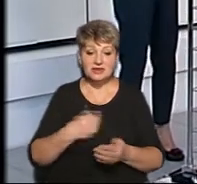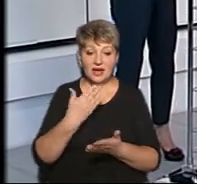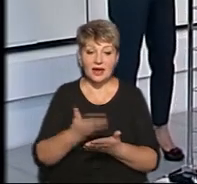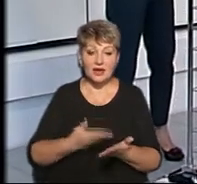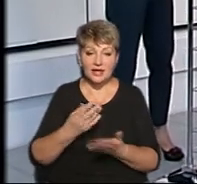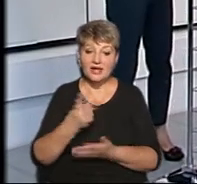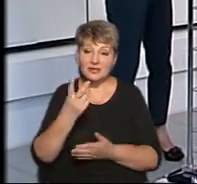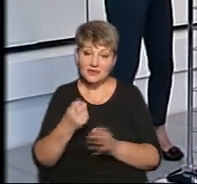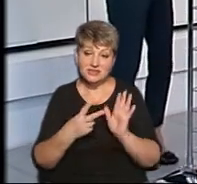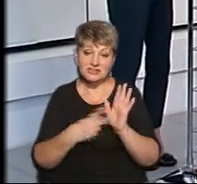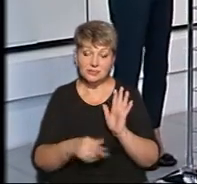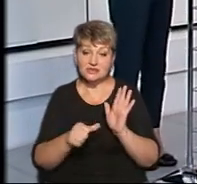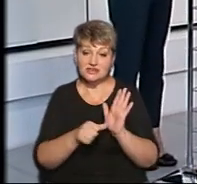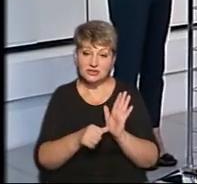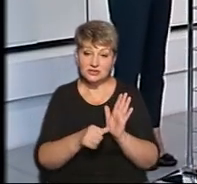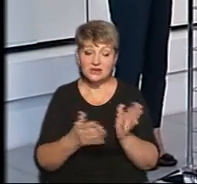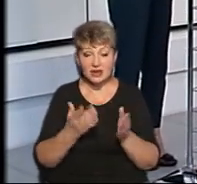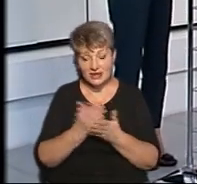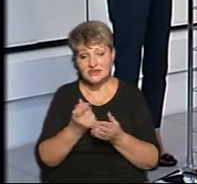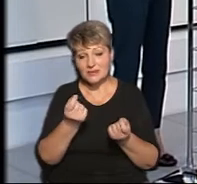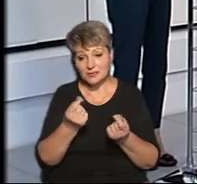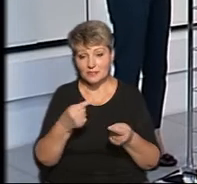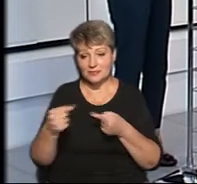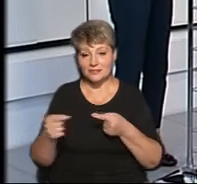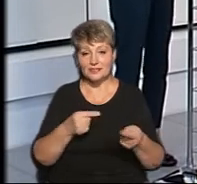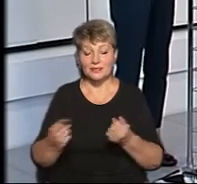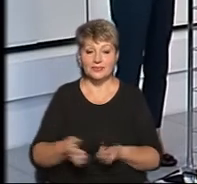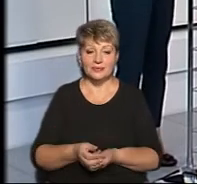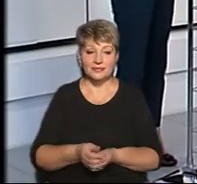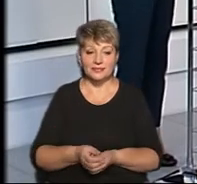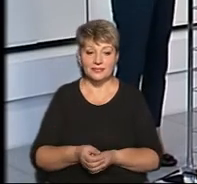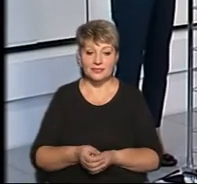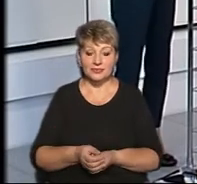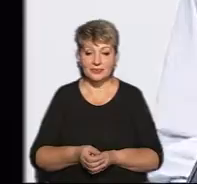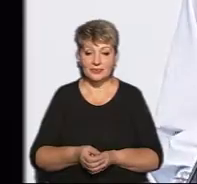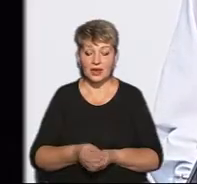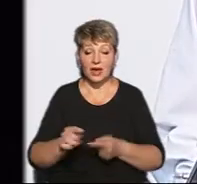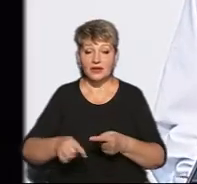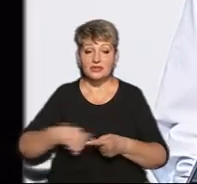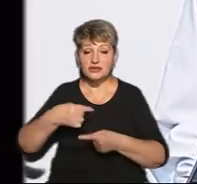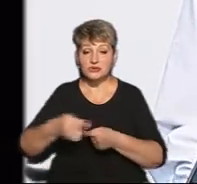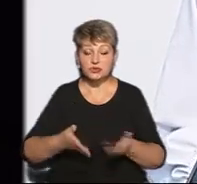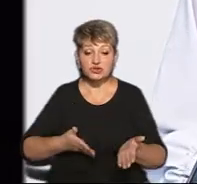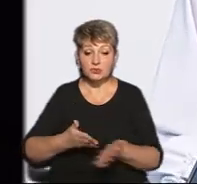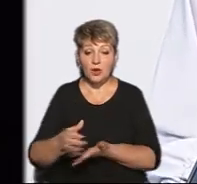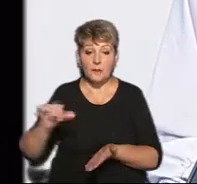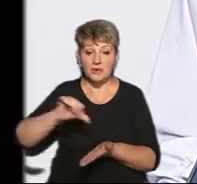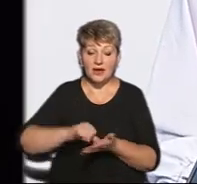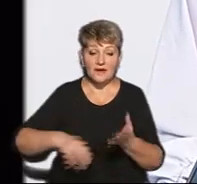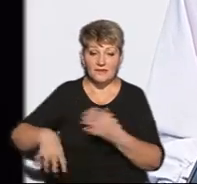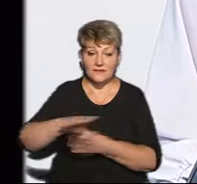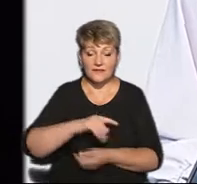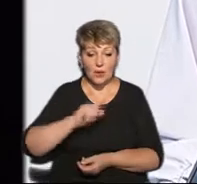статистики 276 тисяч. Дякую вам. У нас є розбіжності, пам'ятаєте. Дякую. Наступним гостем буде представник політичної партії